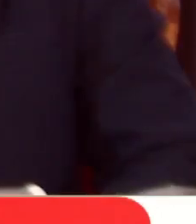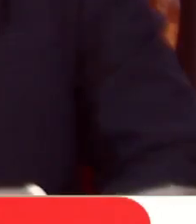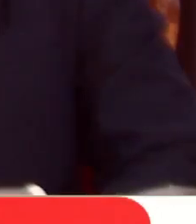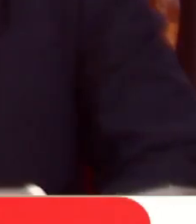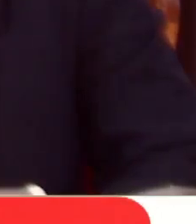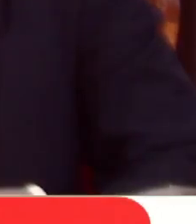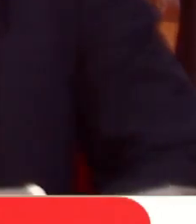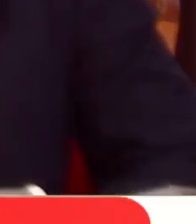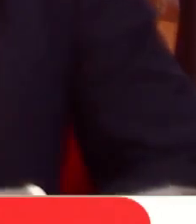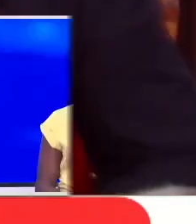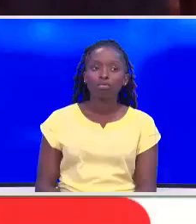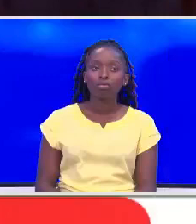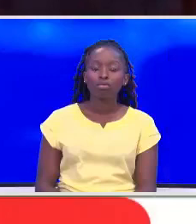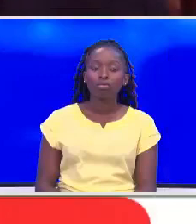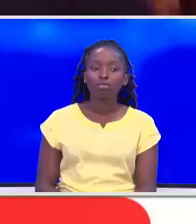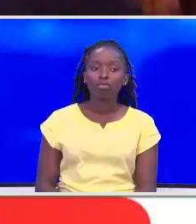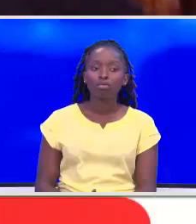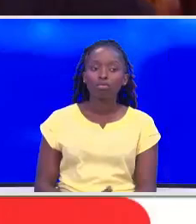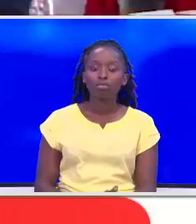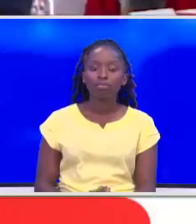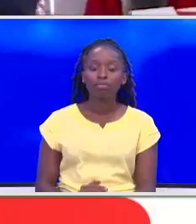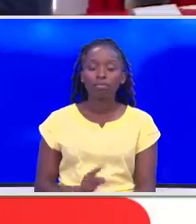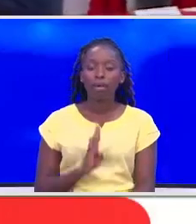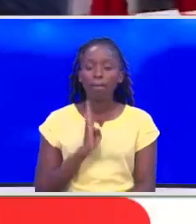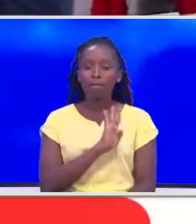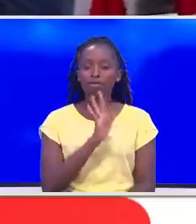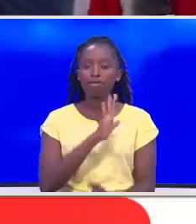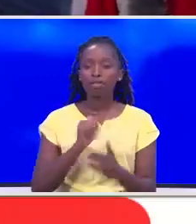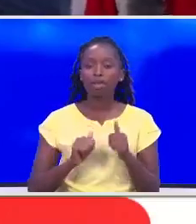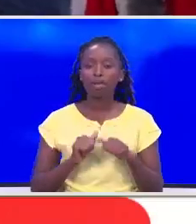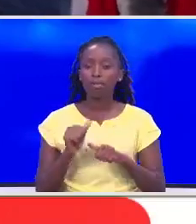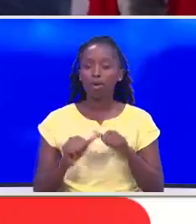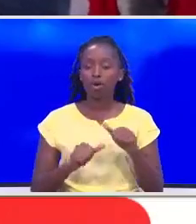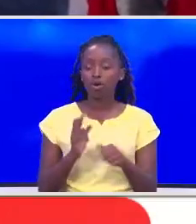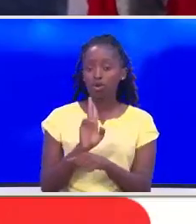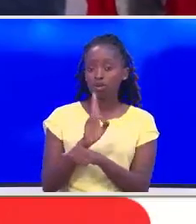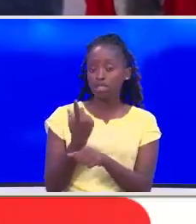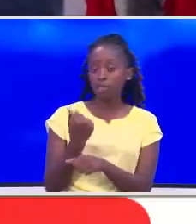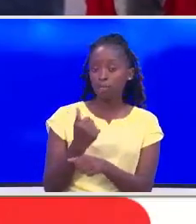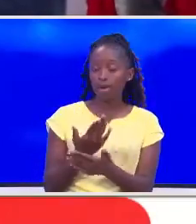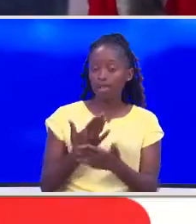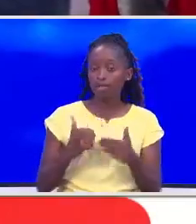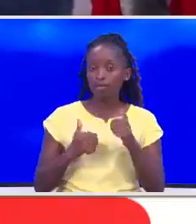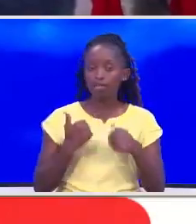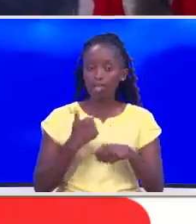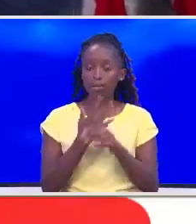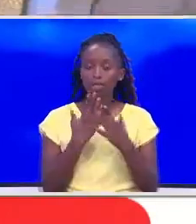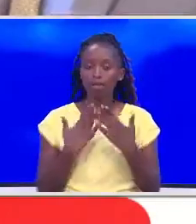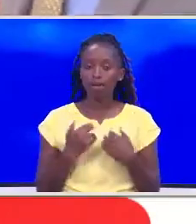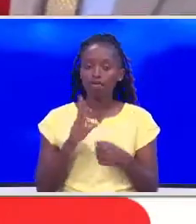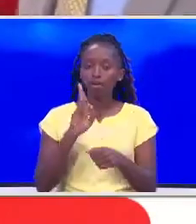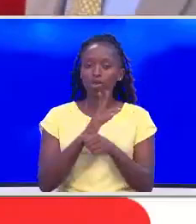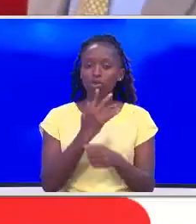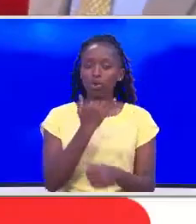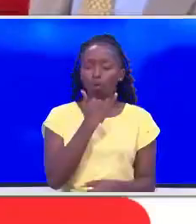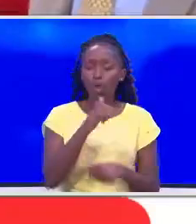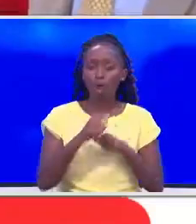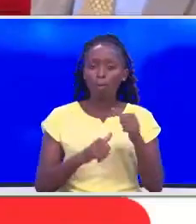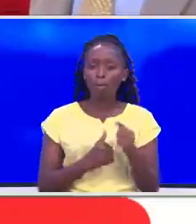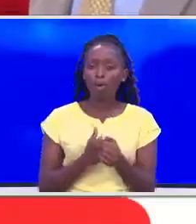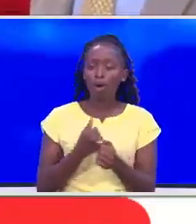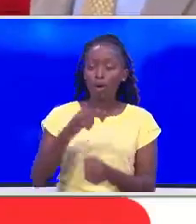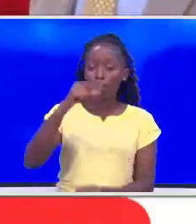na tabia zao za matumizi ya fedha jambo ambo limes ubad mkubwa wa pesa za umma katika nyaka